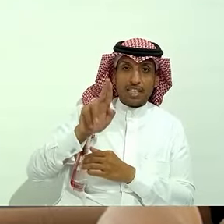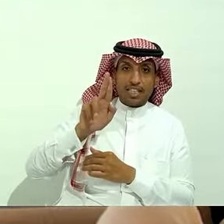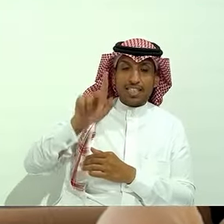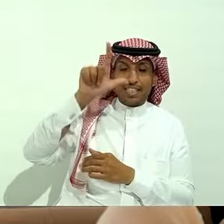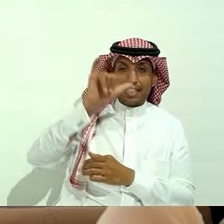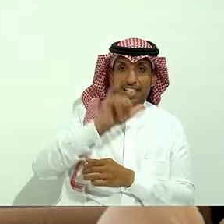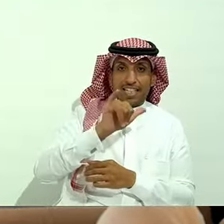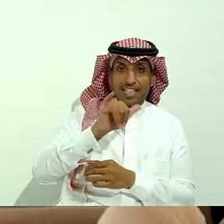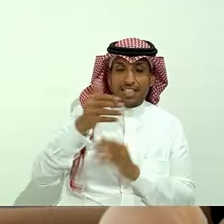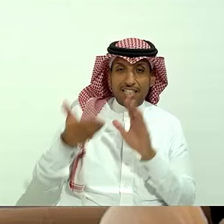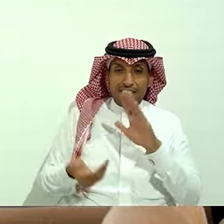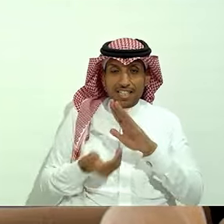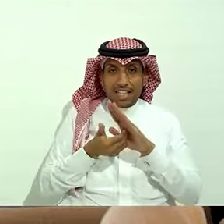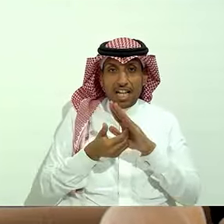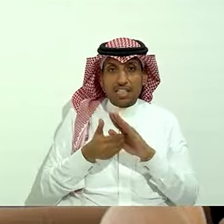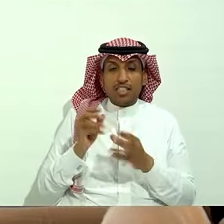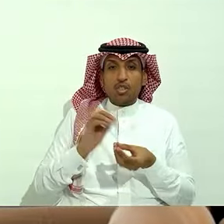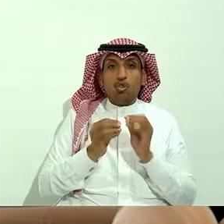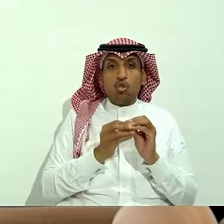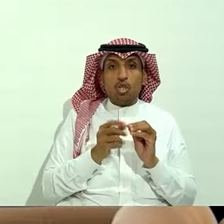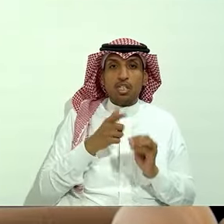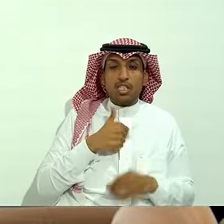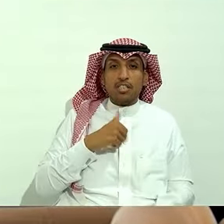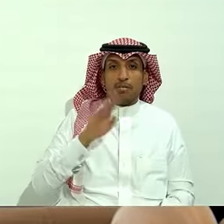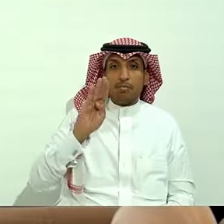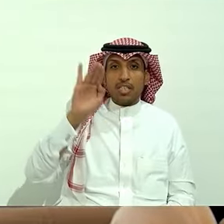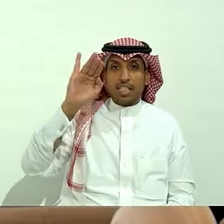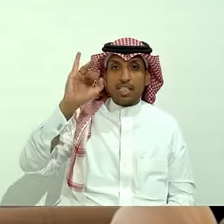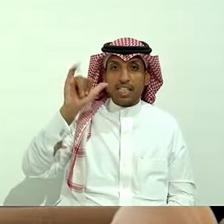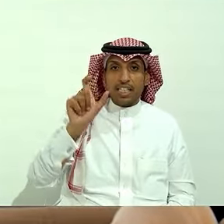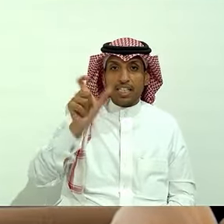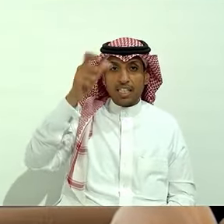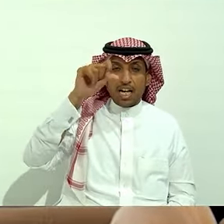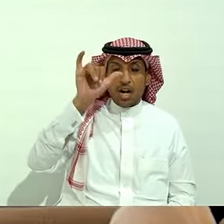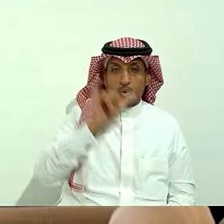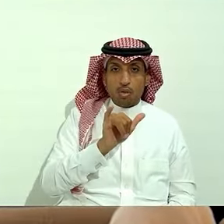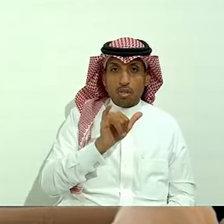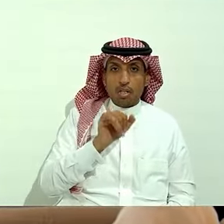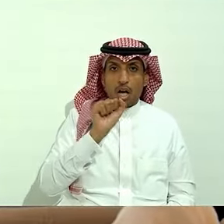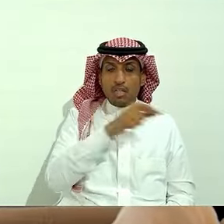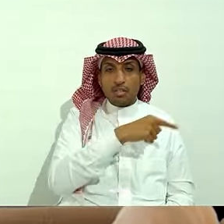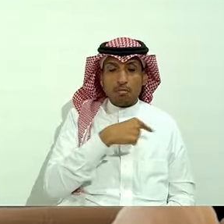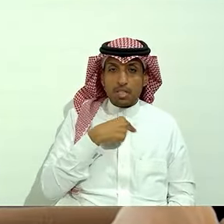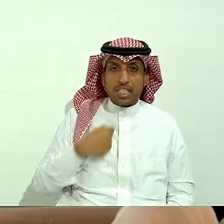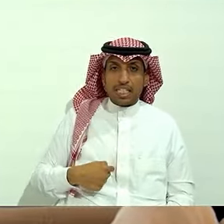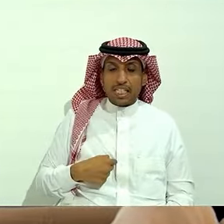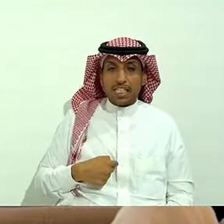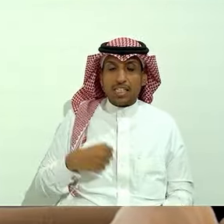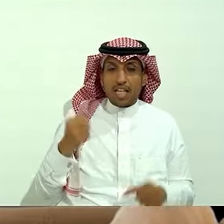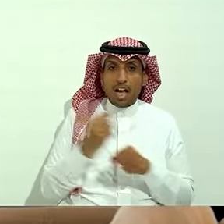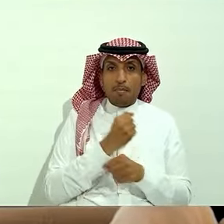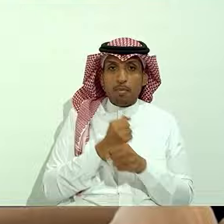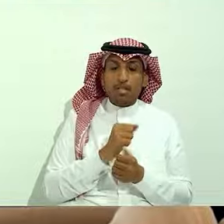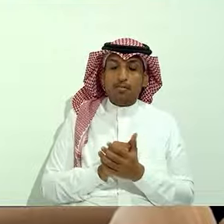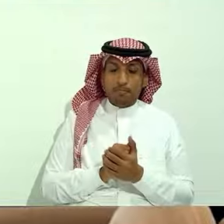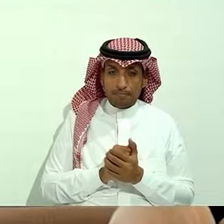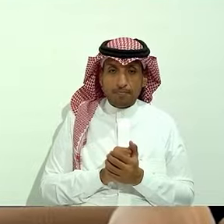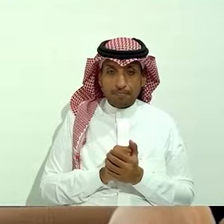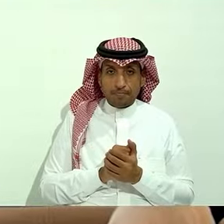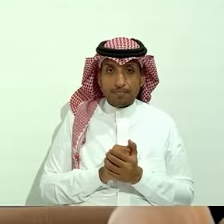تحته البينك قلتي لي ان التطريز يسمونه كيناوي اللي هو الصيني كان يسمون تشاينا كيناوي تطريز الكيناوي